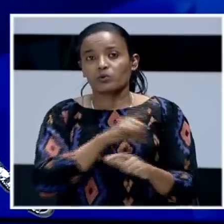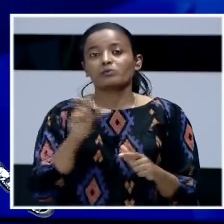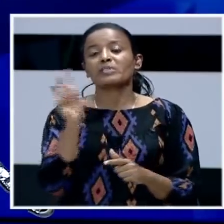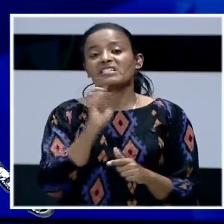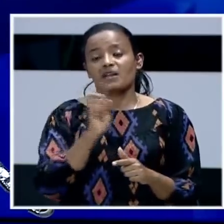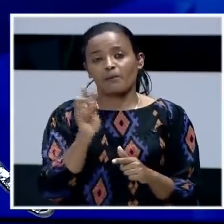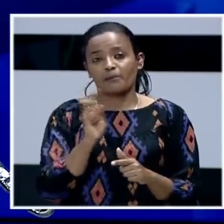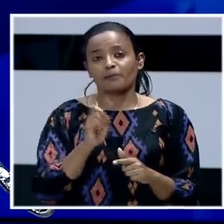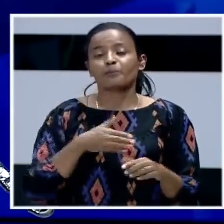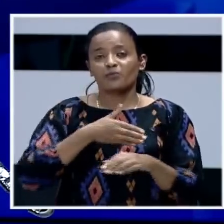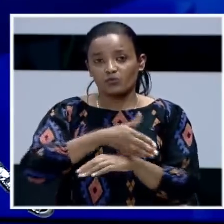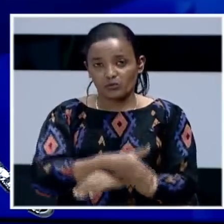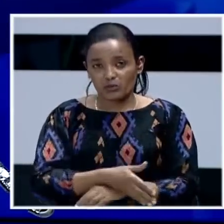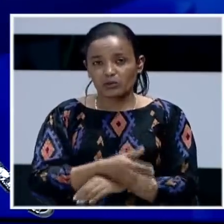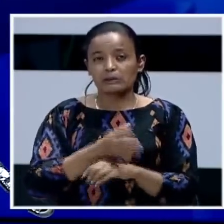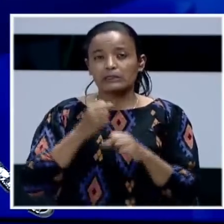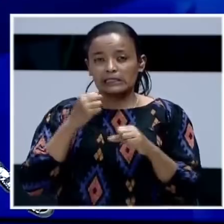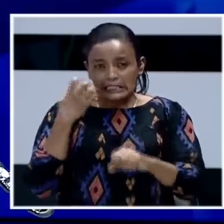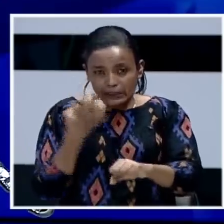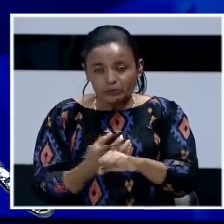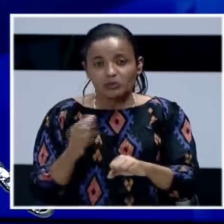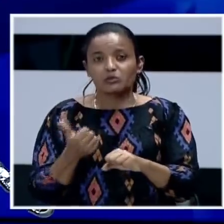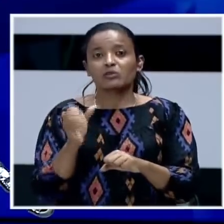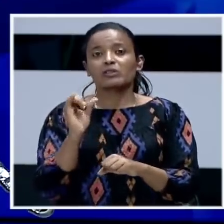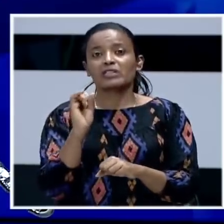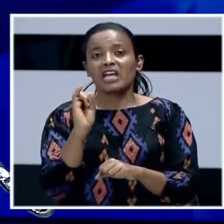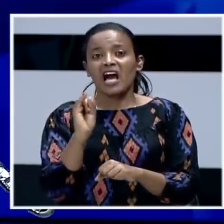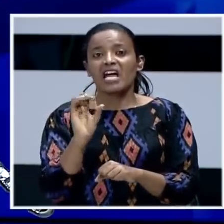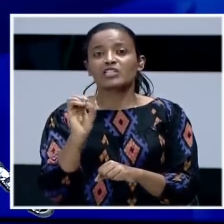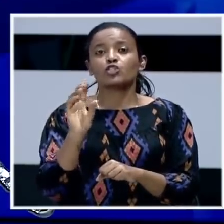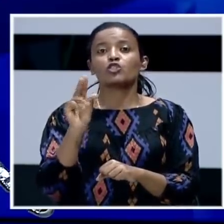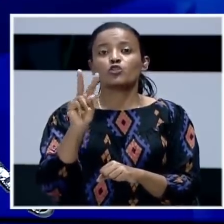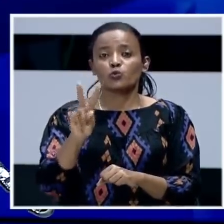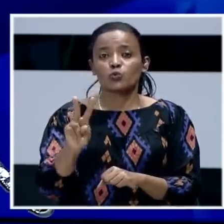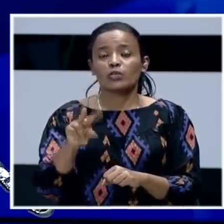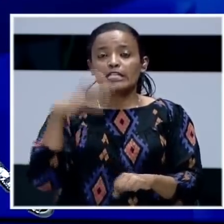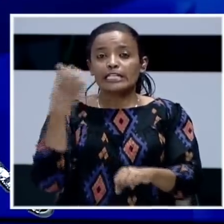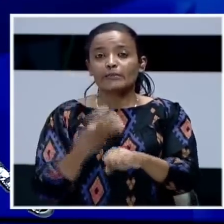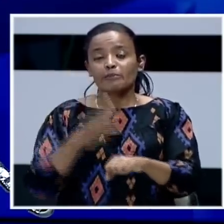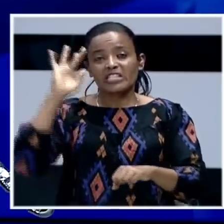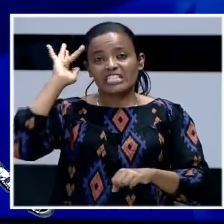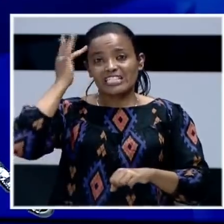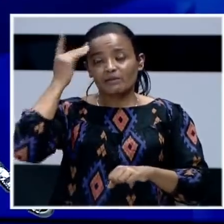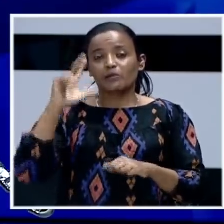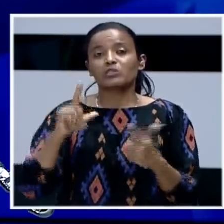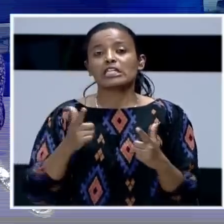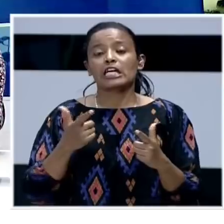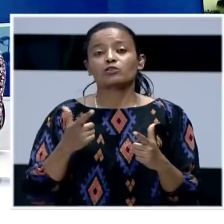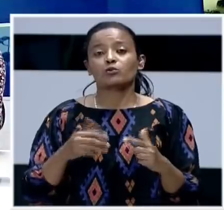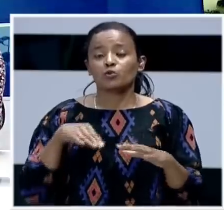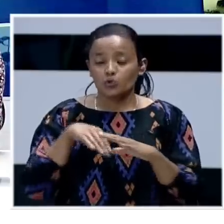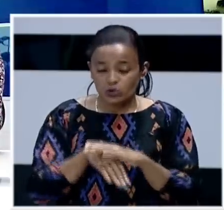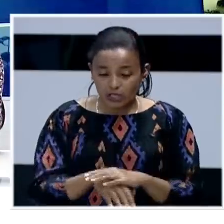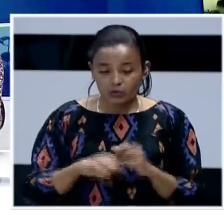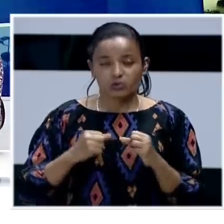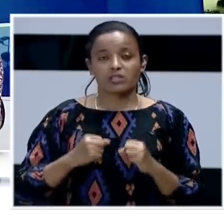صنيحة بدحريو مستس أن عتنا بأي سيو زبهال ناي خبرت زي الحمام زقعت أمم نا وقطعته